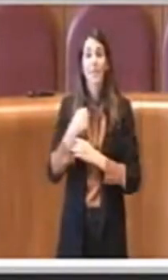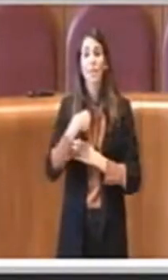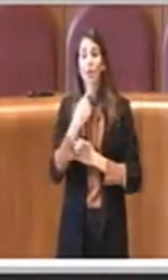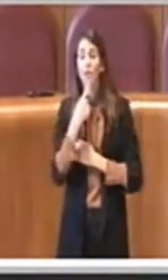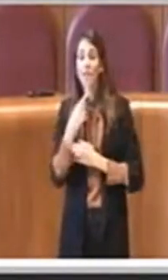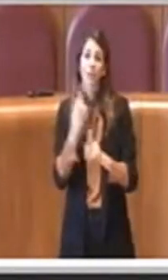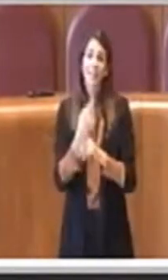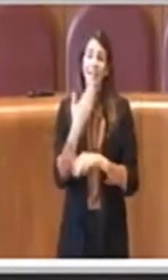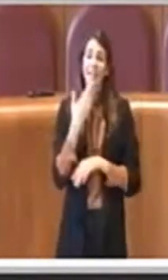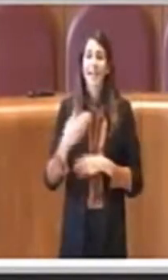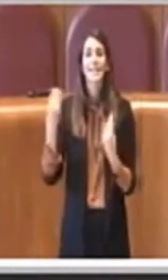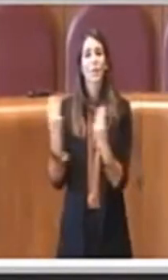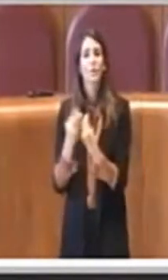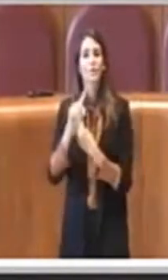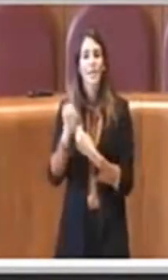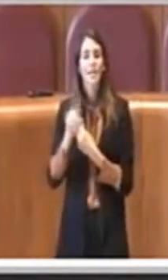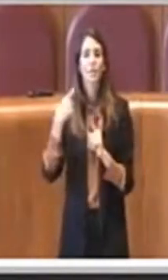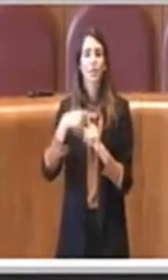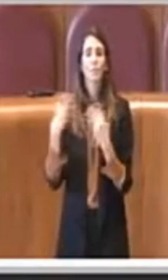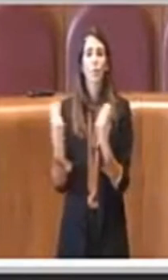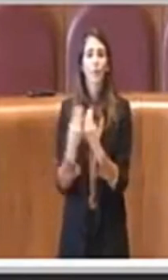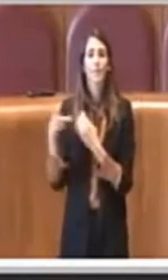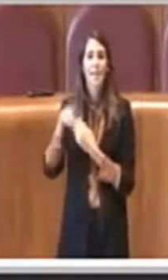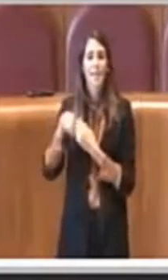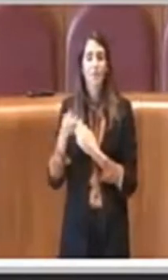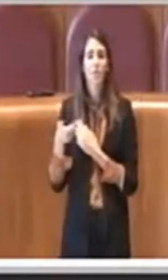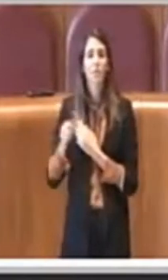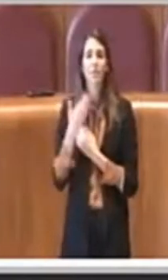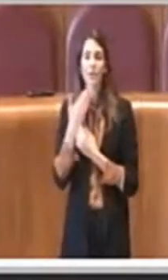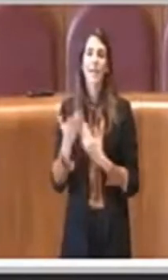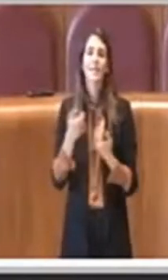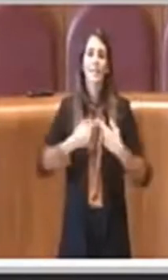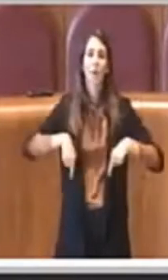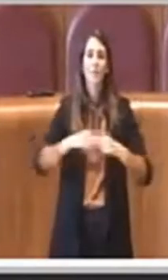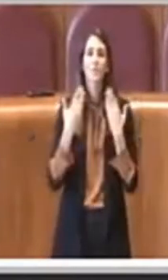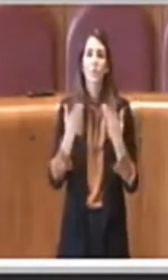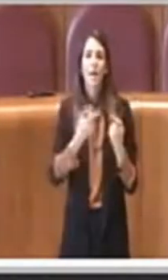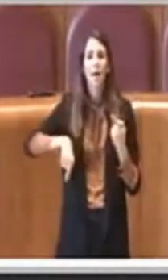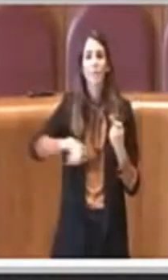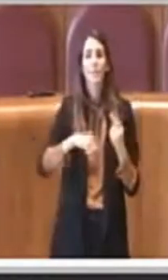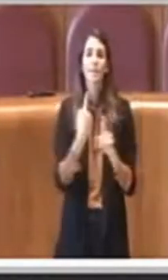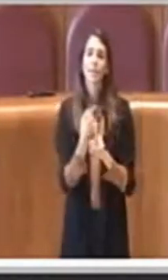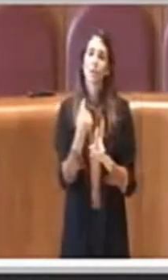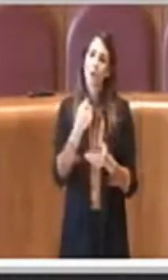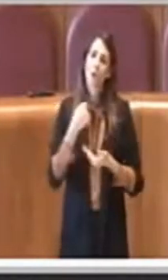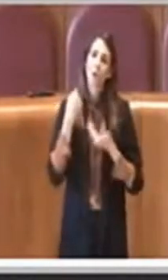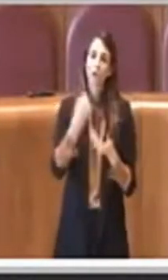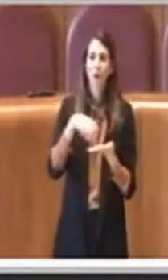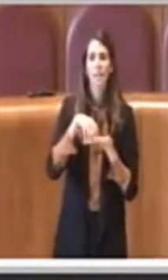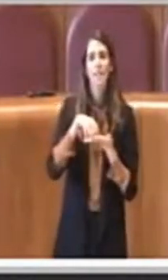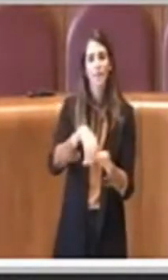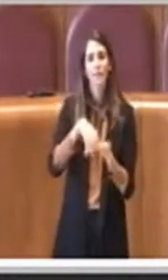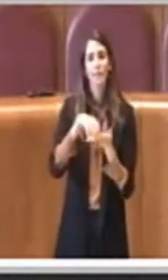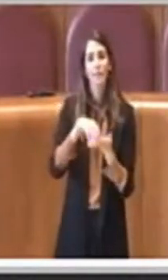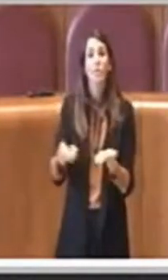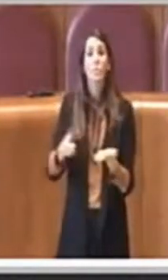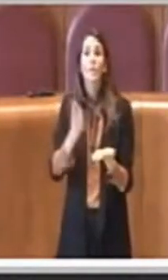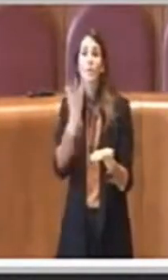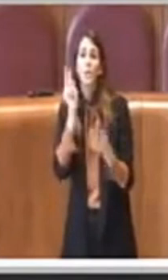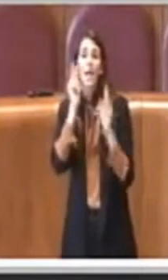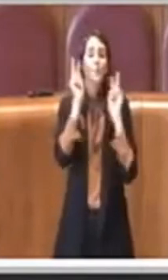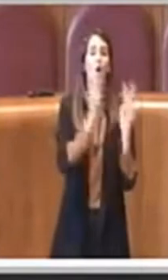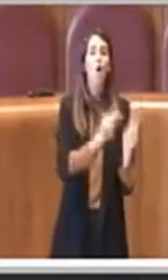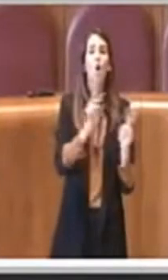consigliera Zotta e anche il consigliere Pacetti. Tramite la Commissione Ambiente abbiamo investito questi fondi per monitorare